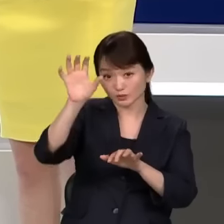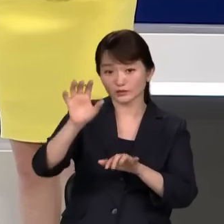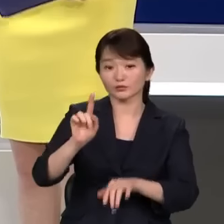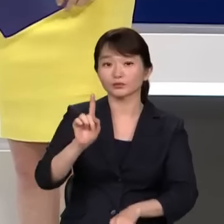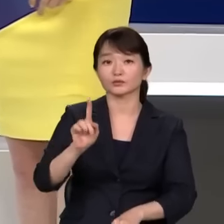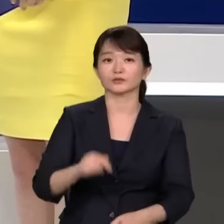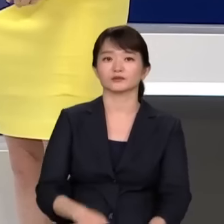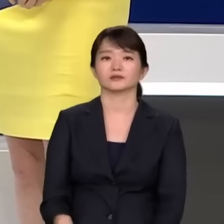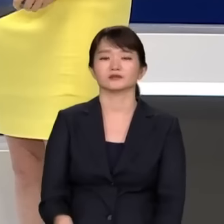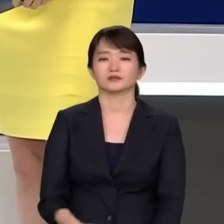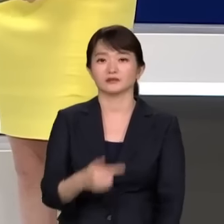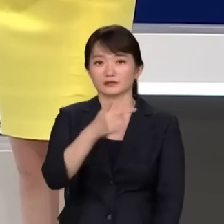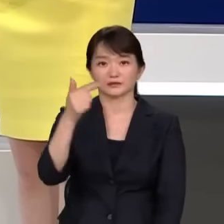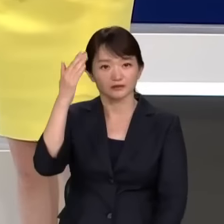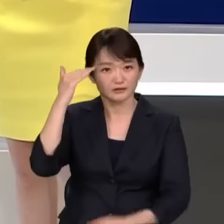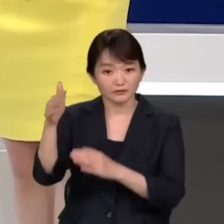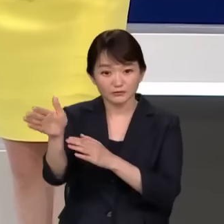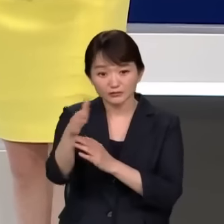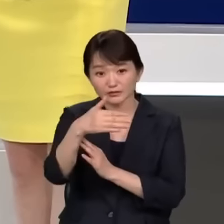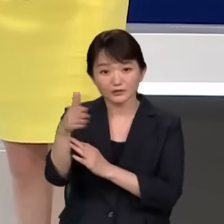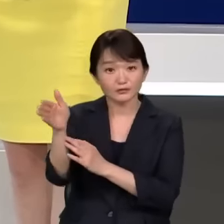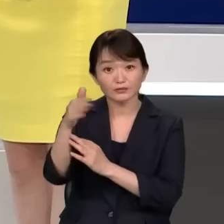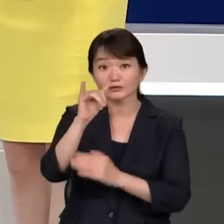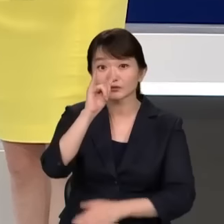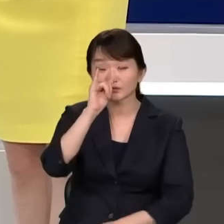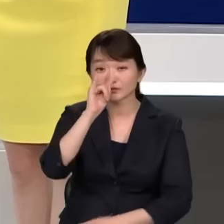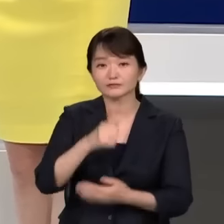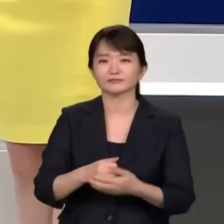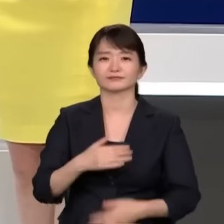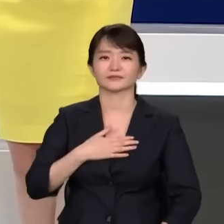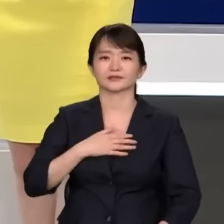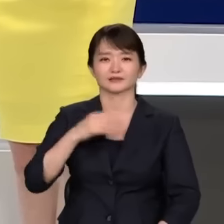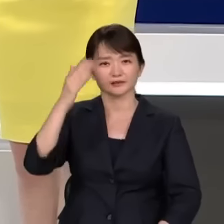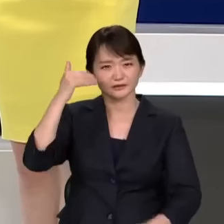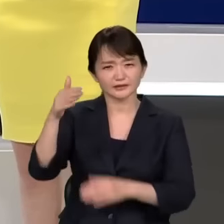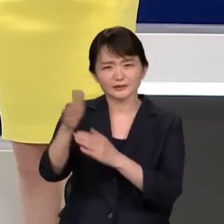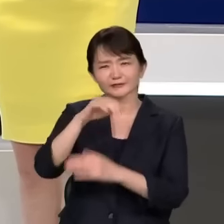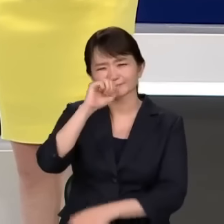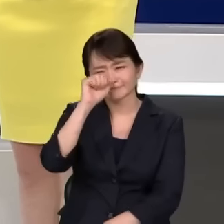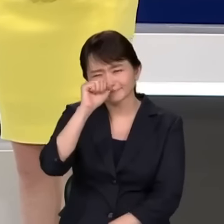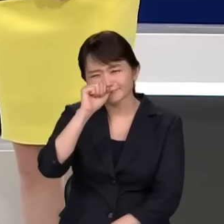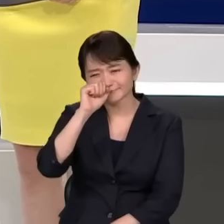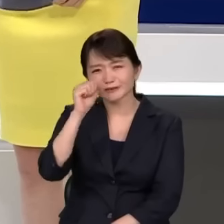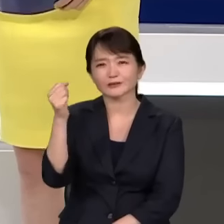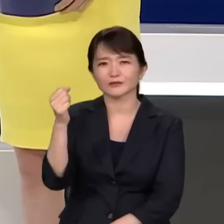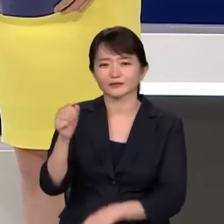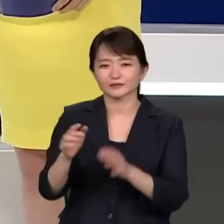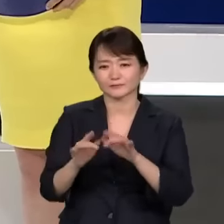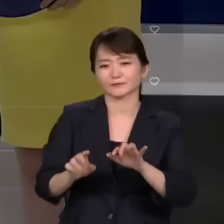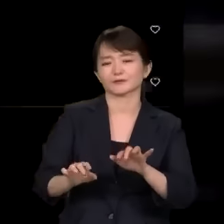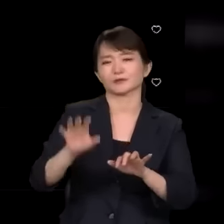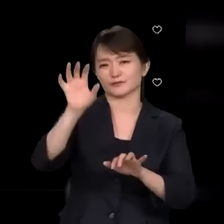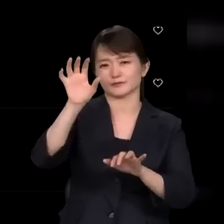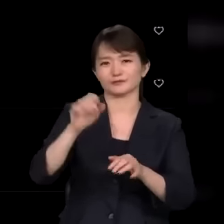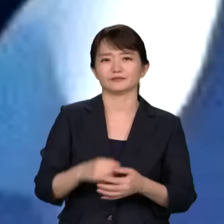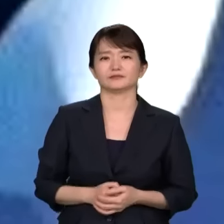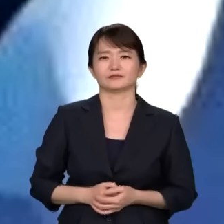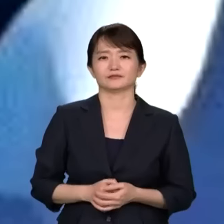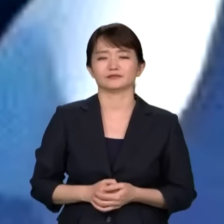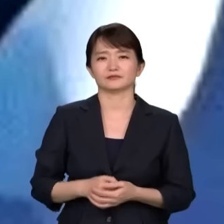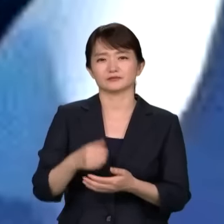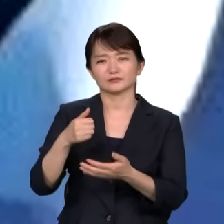올라왔습니다. 커다란 태극기가 펄럭이고 있네요. 나는 이 국기를 좋아한다라는 말과 함께 게시했습니다. 제대로